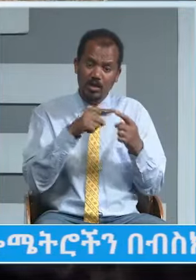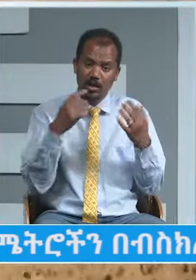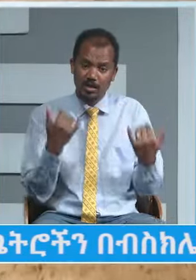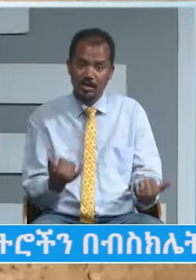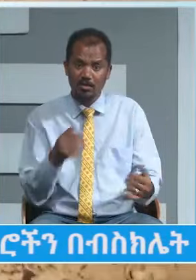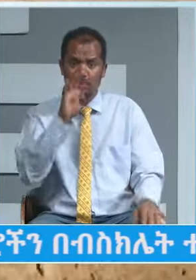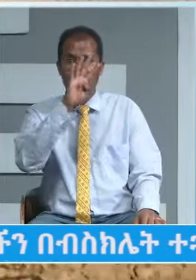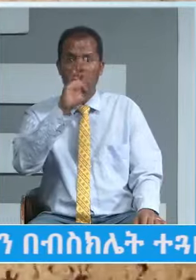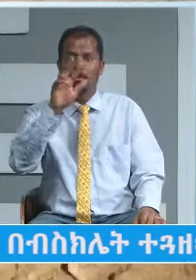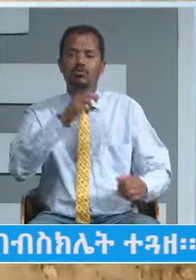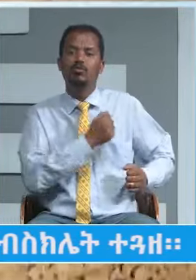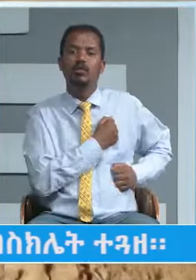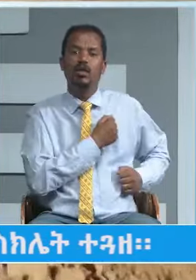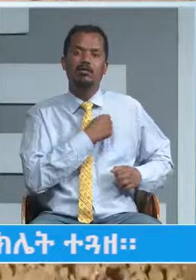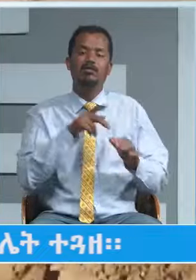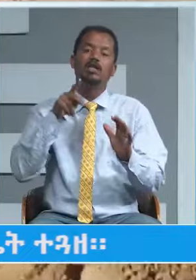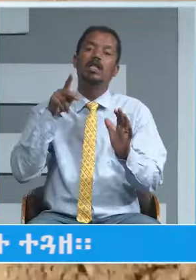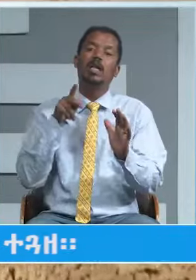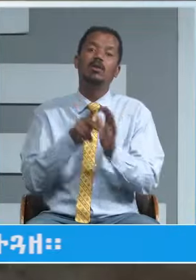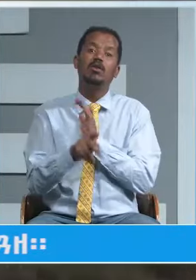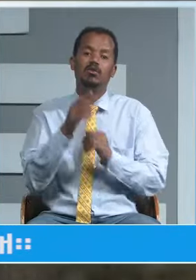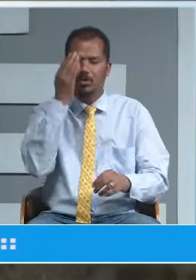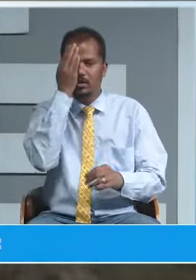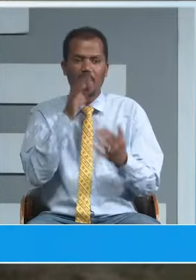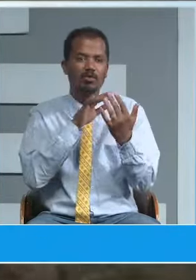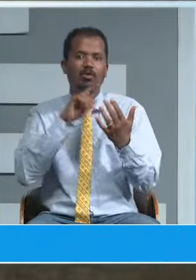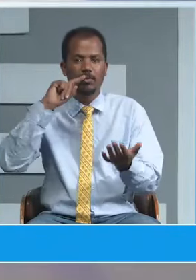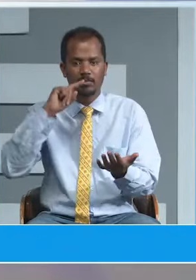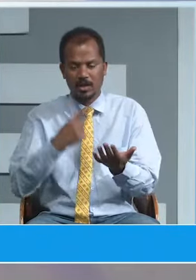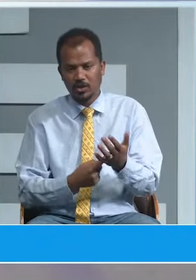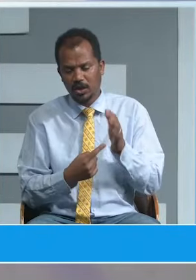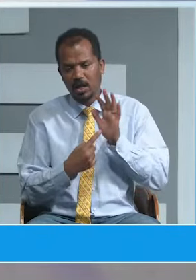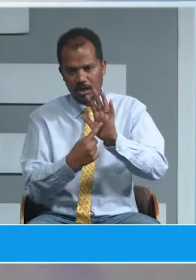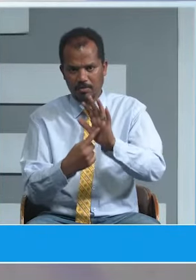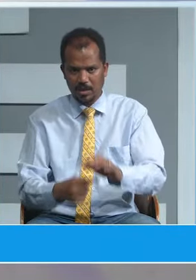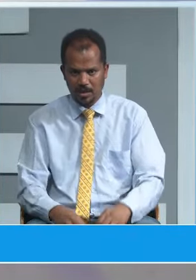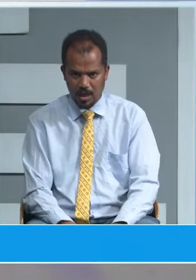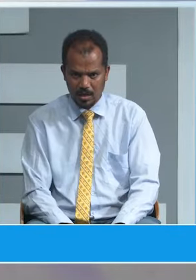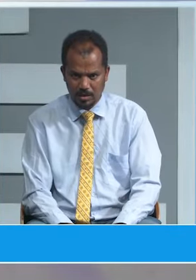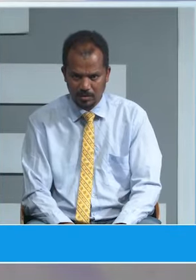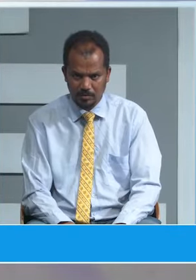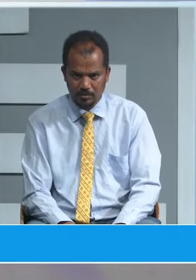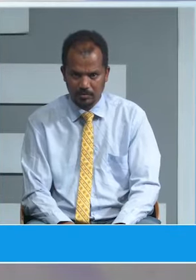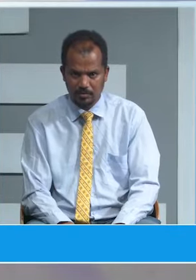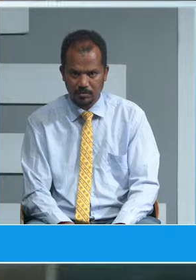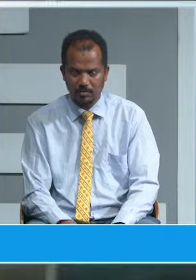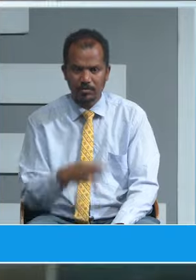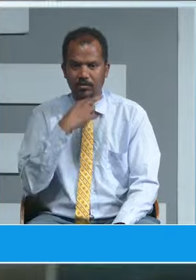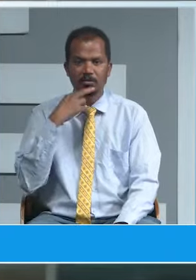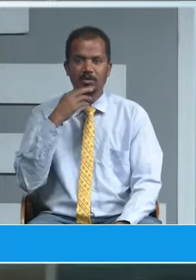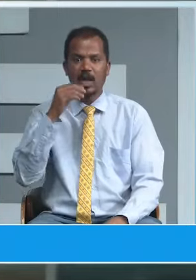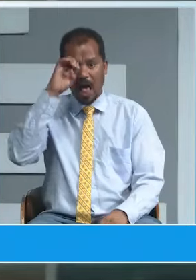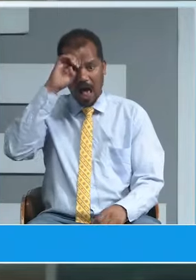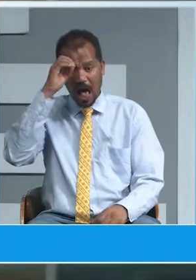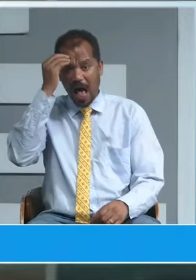ጦርነትም እስካሁን 43 ወታደሮች እንደተገደሉ የእስራኤል ጦር መረጃ ያመለክታል።